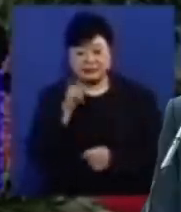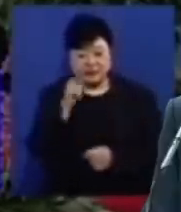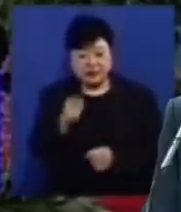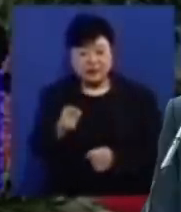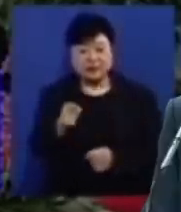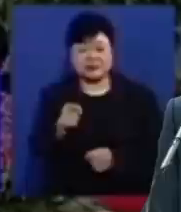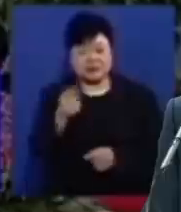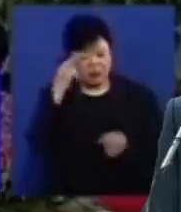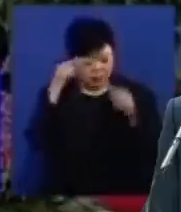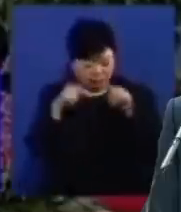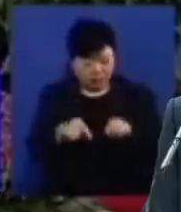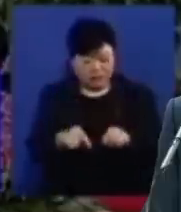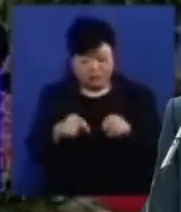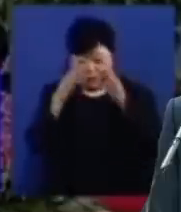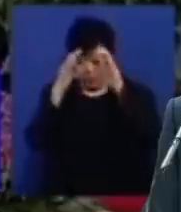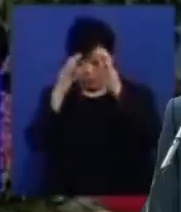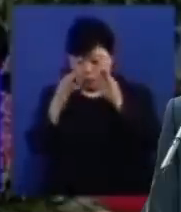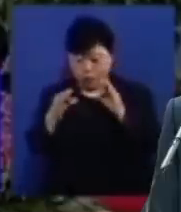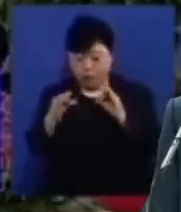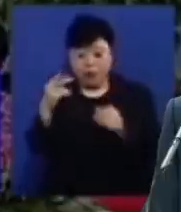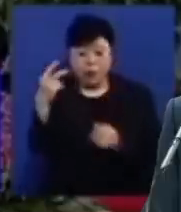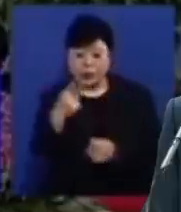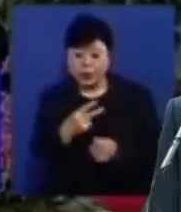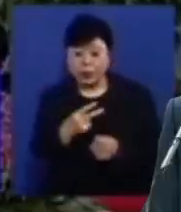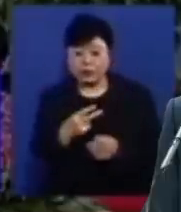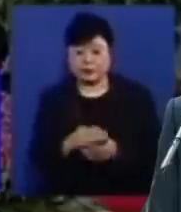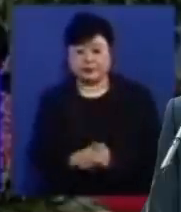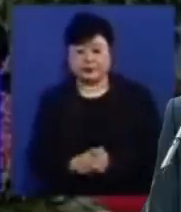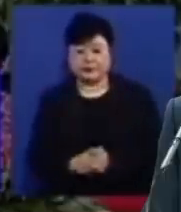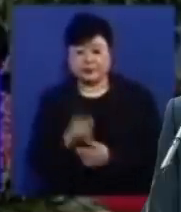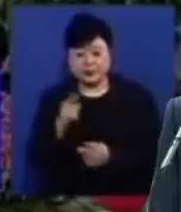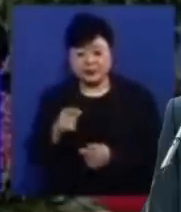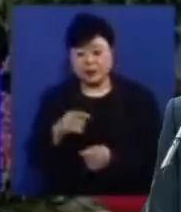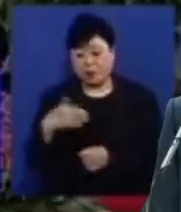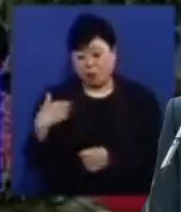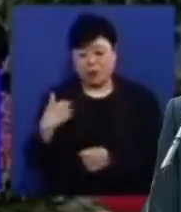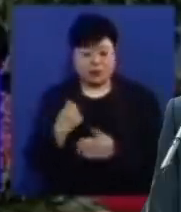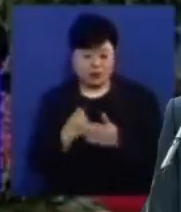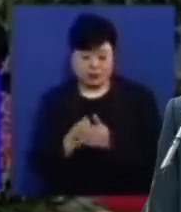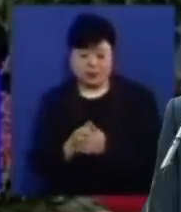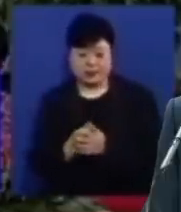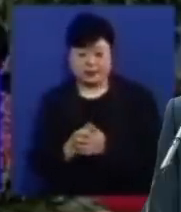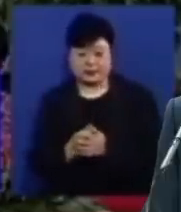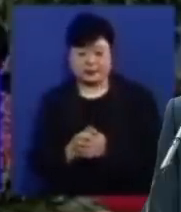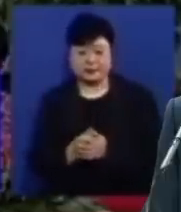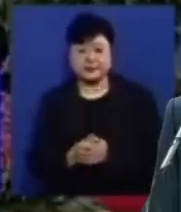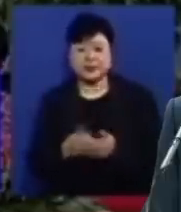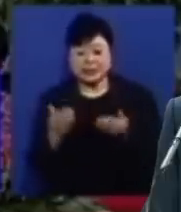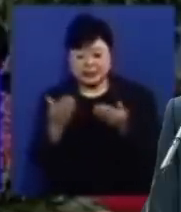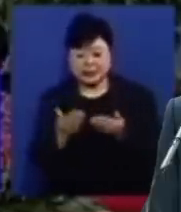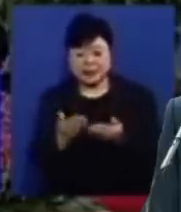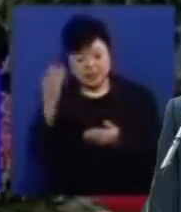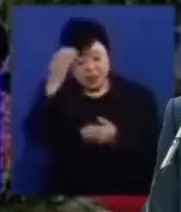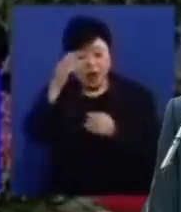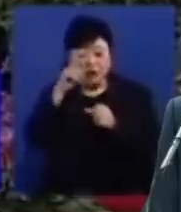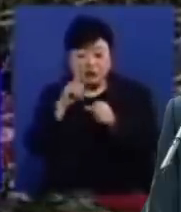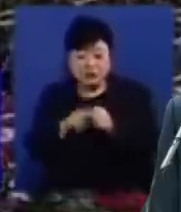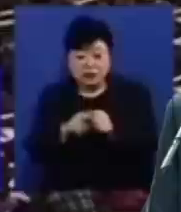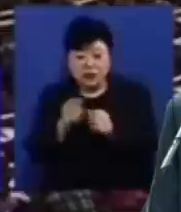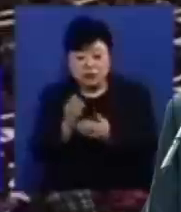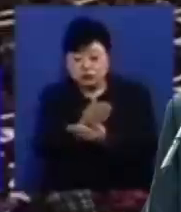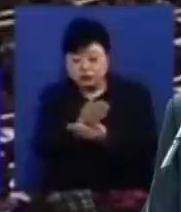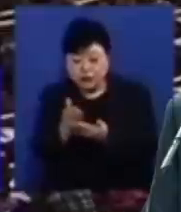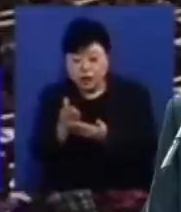그것들이 그에게는 어리석게 보임이요 또 그는 그것을 알 수도 없나니 그러한 일은 영적으로